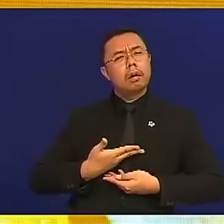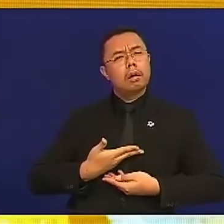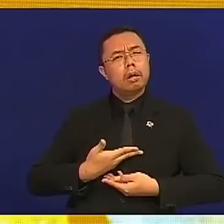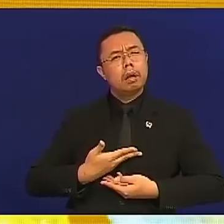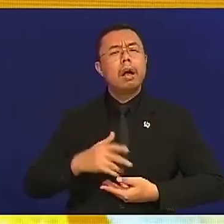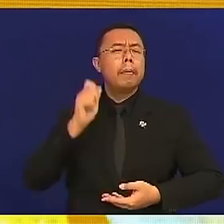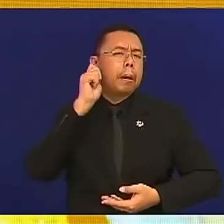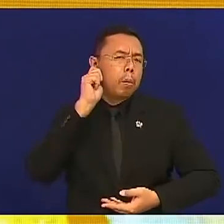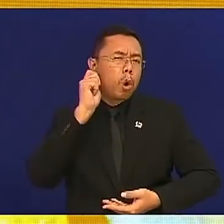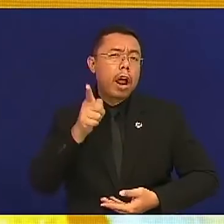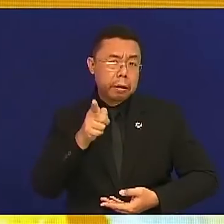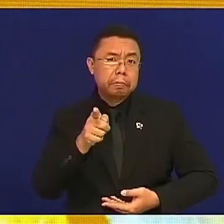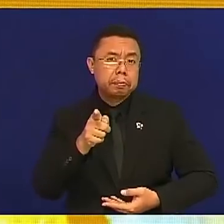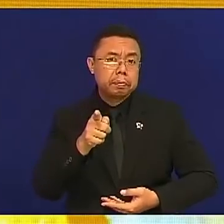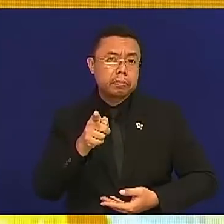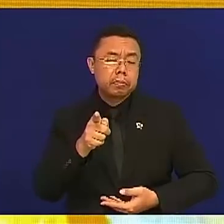wanita